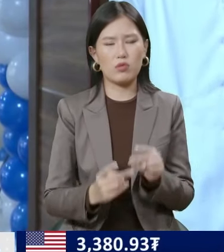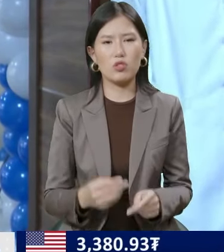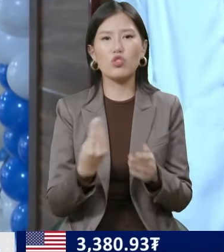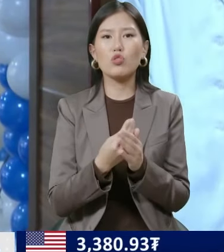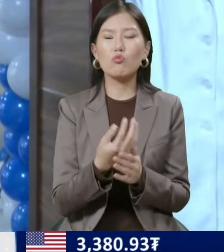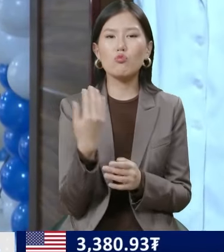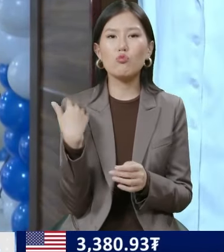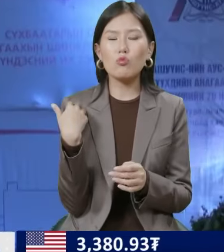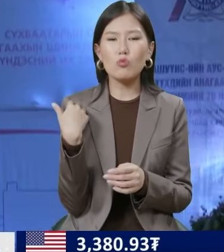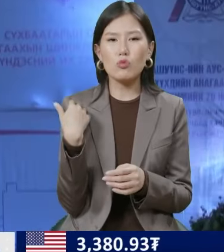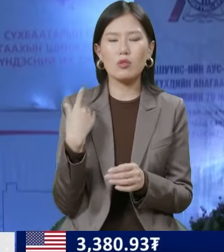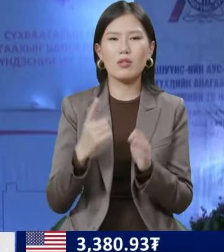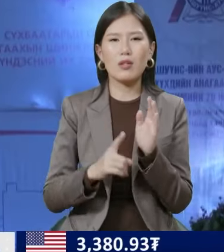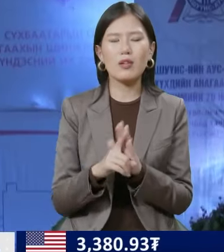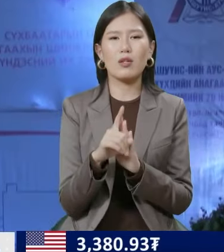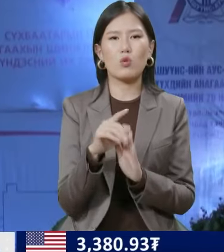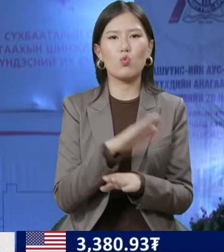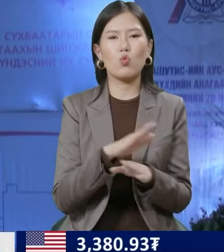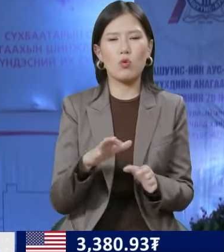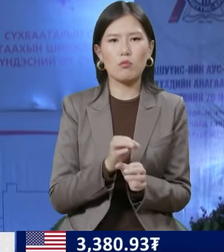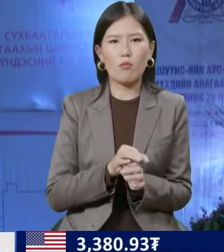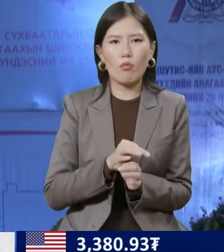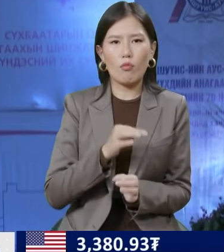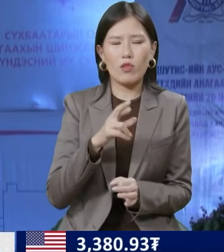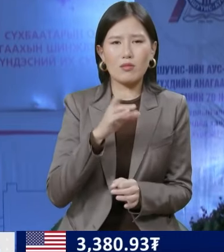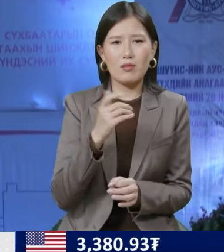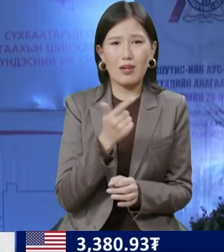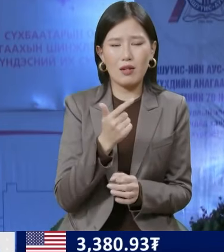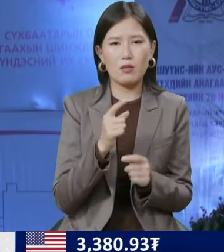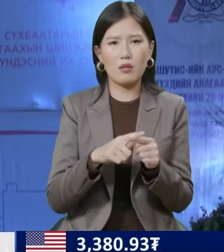хүүхдүүд нэмэгдэх болсон нь эмчтэрийн санааг зовоож байна гэлээ.